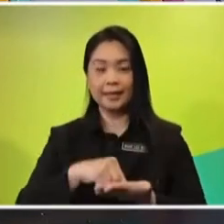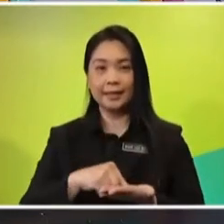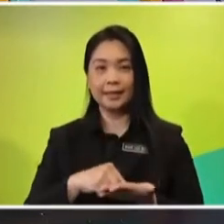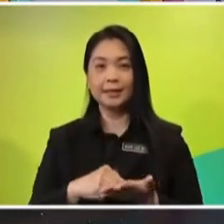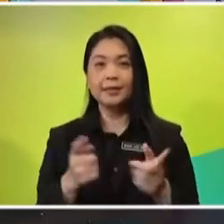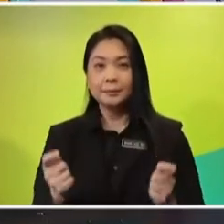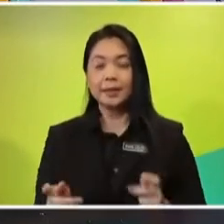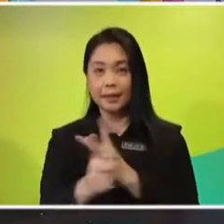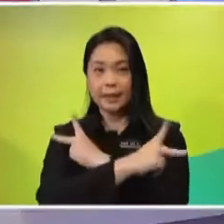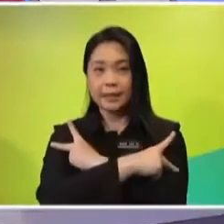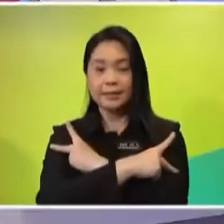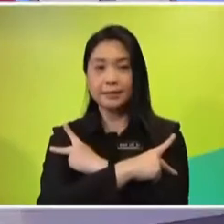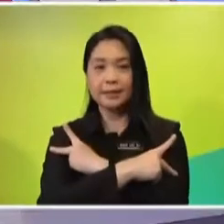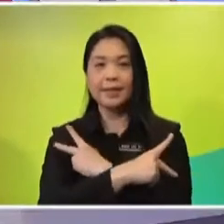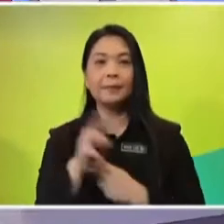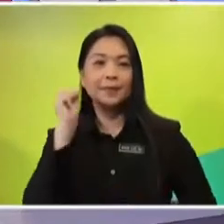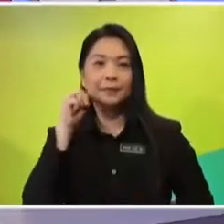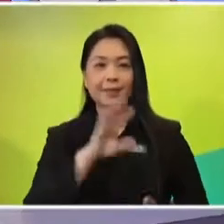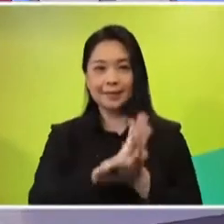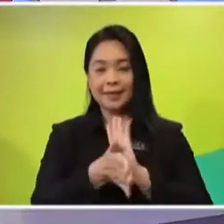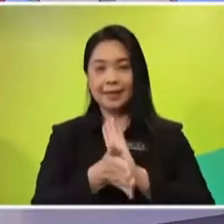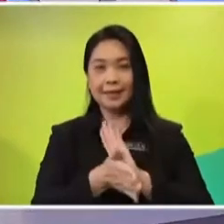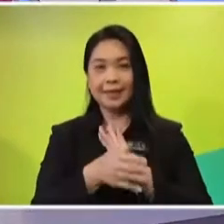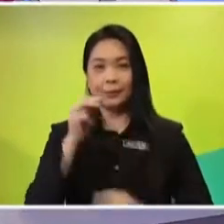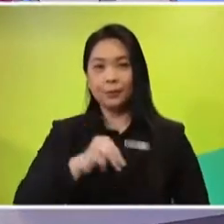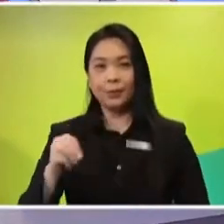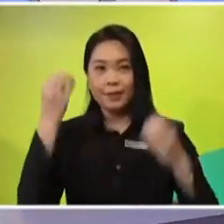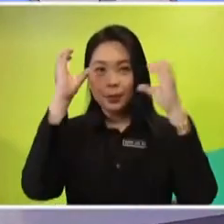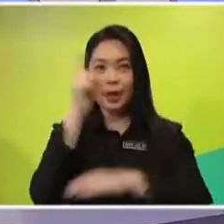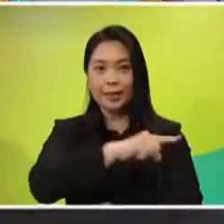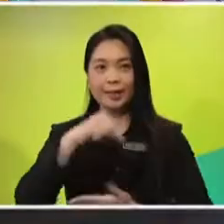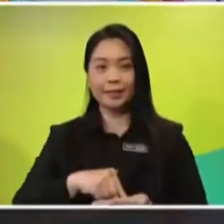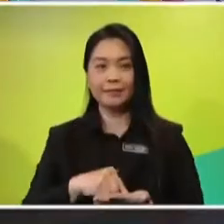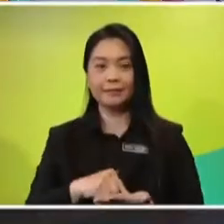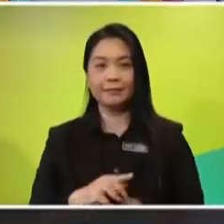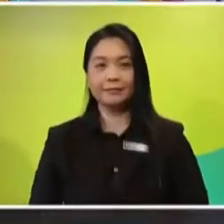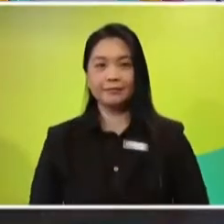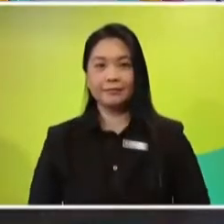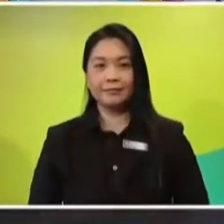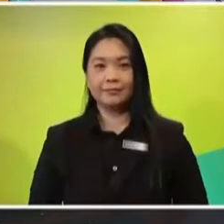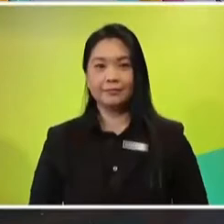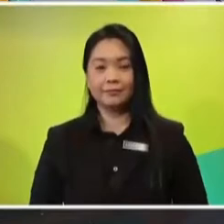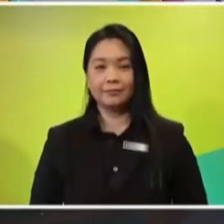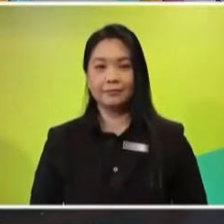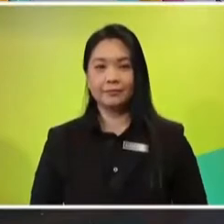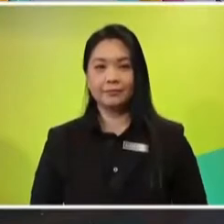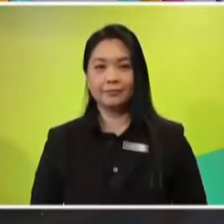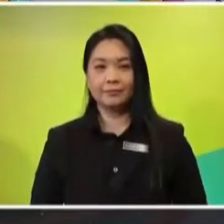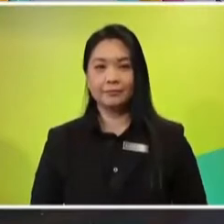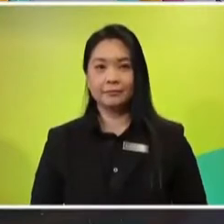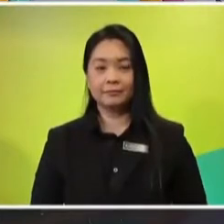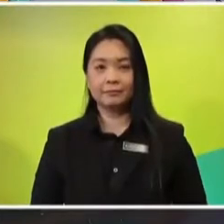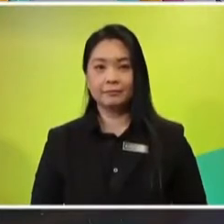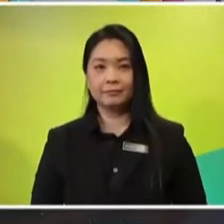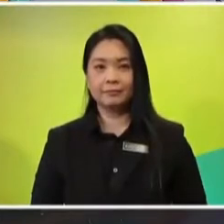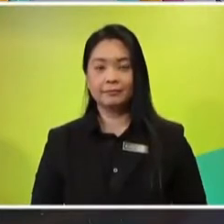Mira kerana sudi menjadi pelajar cikgu hari ini. Yeay. Okey. Terima kasih. Saya pun dah dapat banyak bintang, nanti saya tampal bagi penuh. Terima